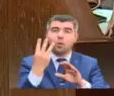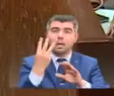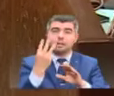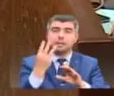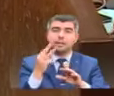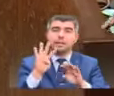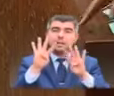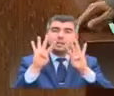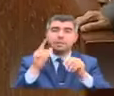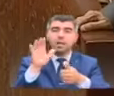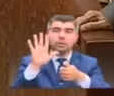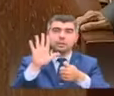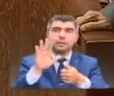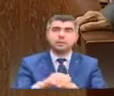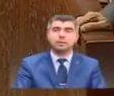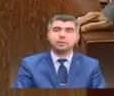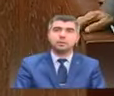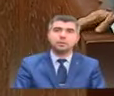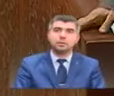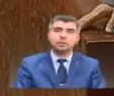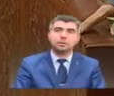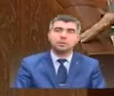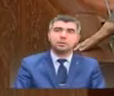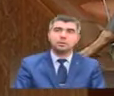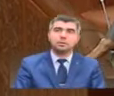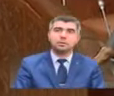0537 68، واكتبوا